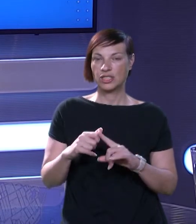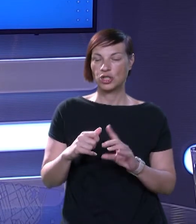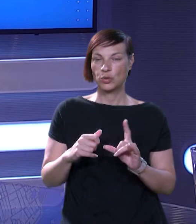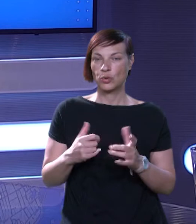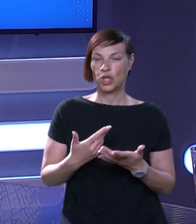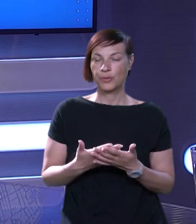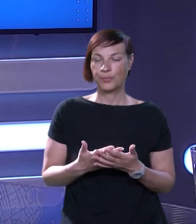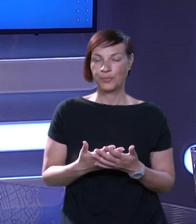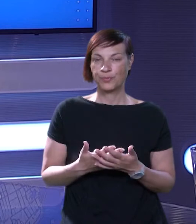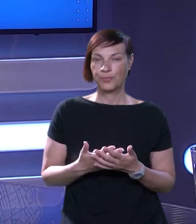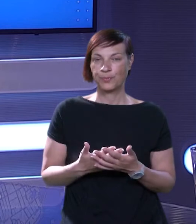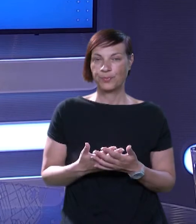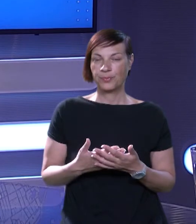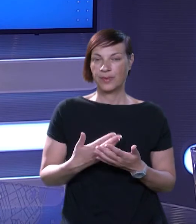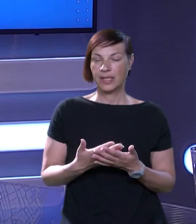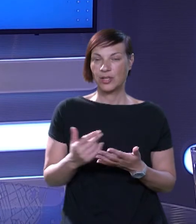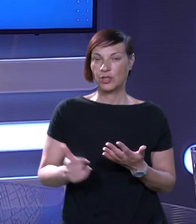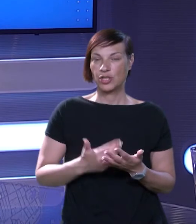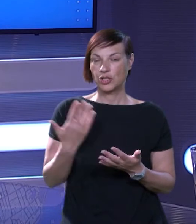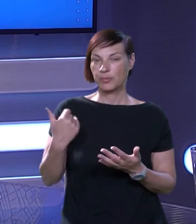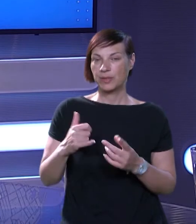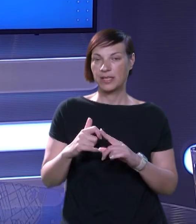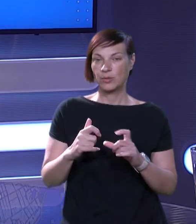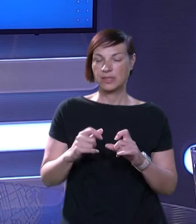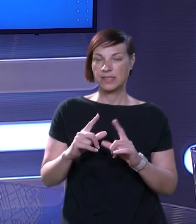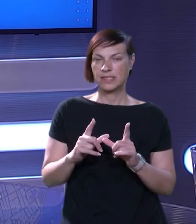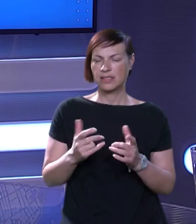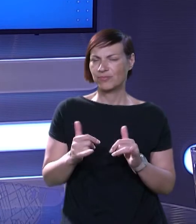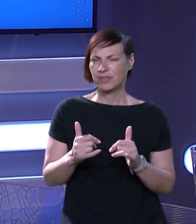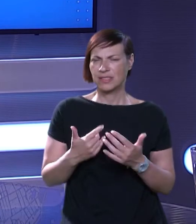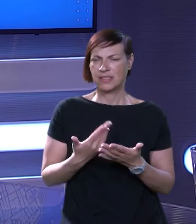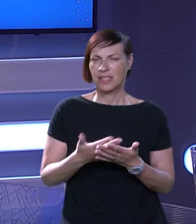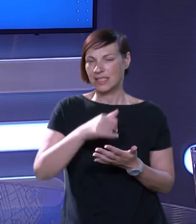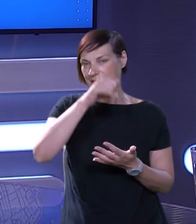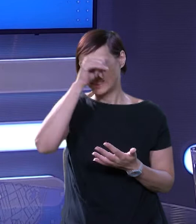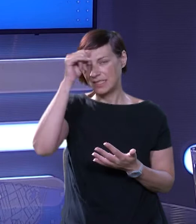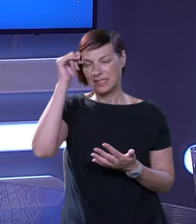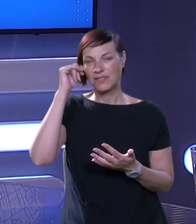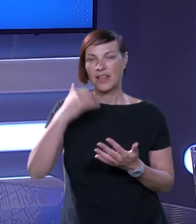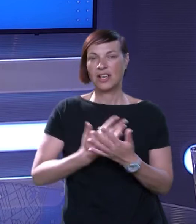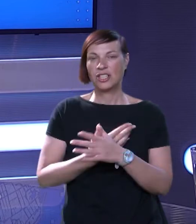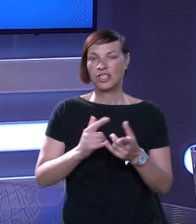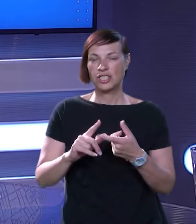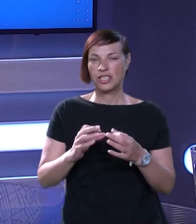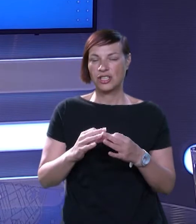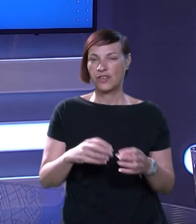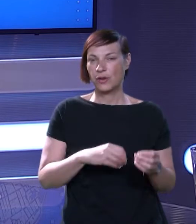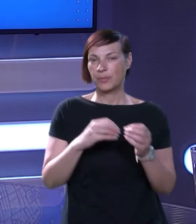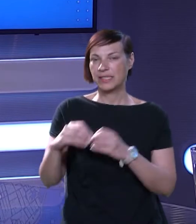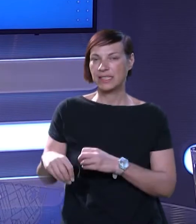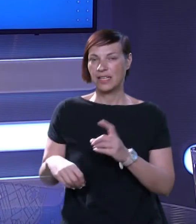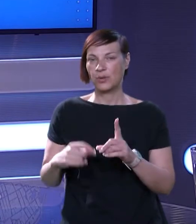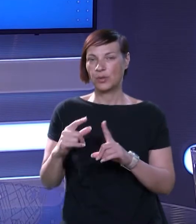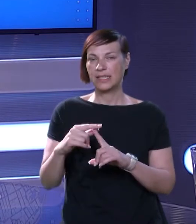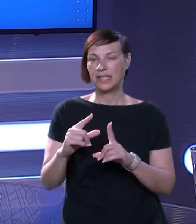uhu. Da. I on je to još prije u ksetu, ne znam da li mu se u ksetu zvalo žedno uho, nije bitno, ovo je preselio poslije u